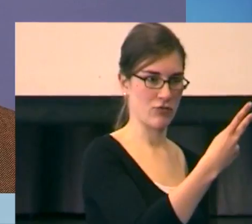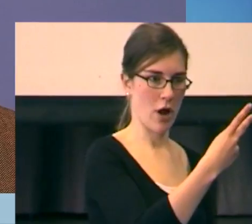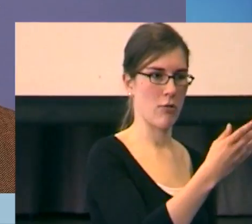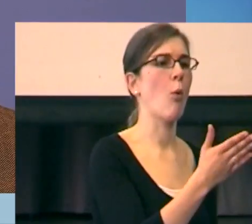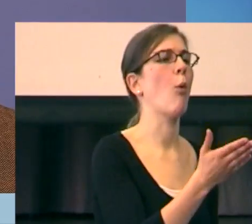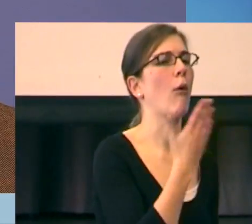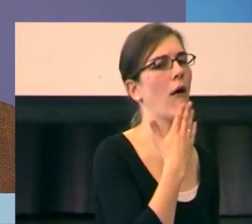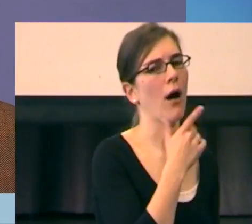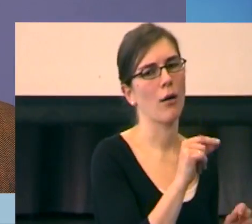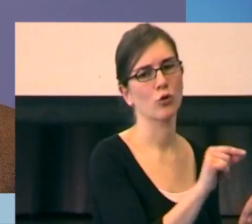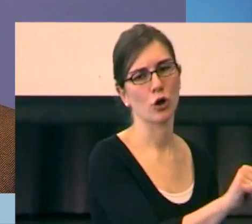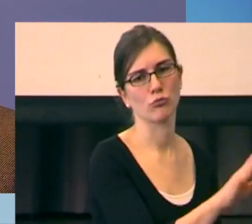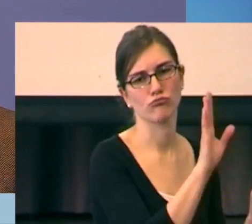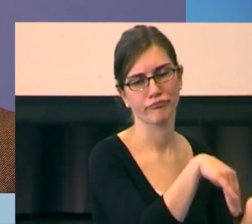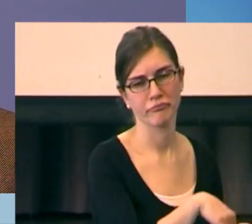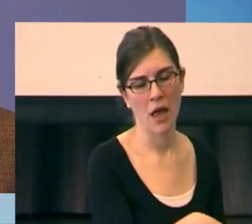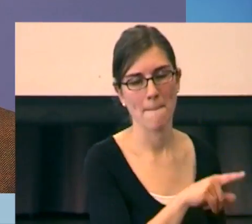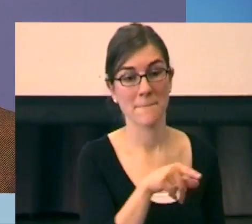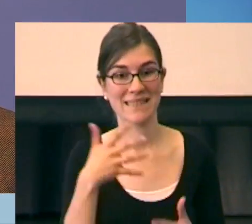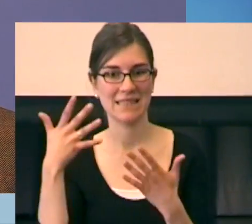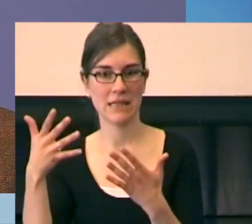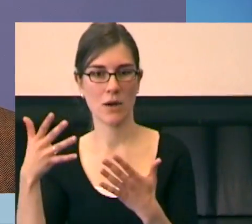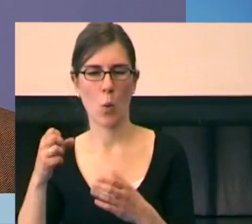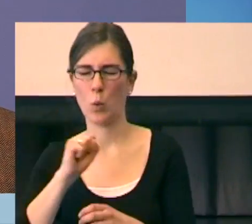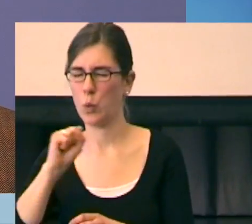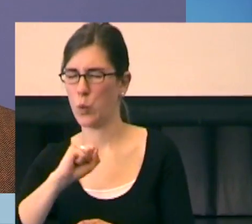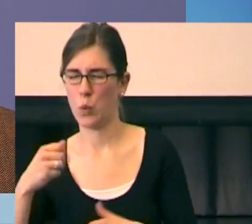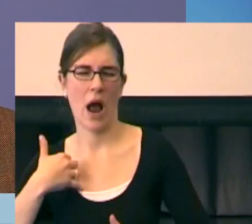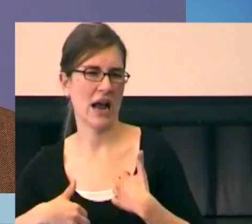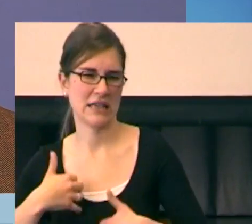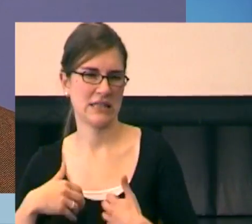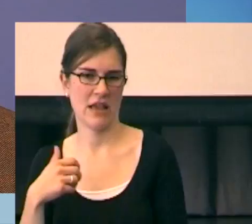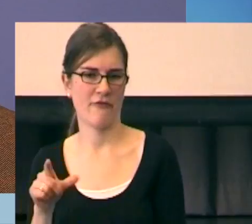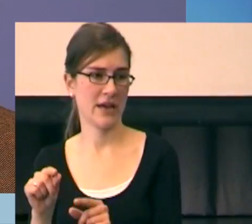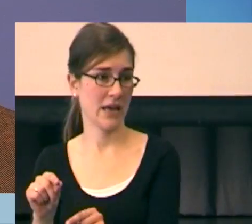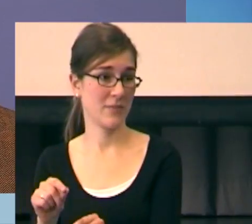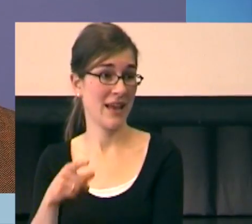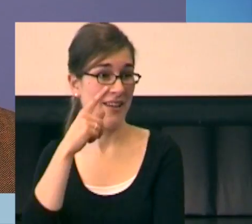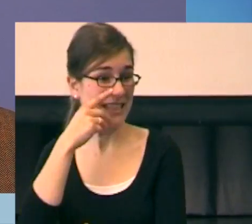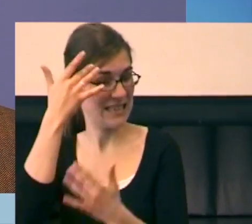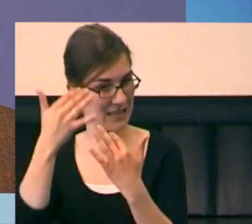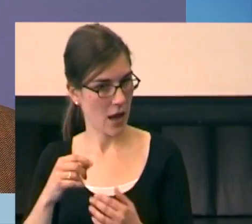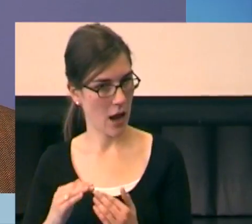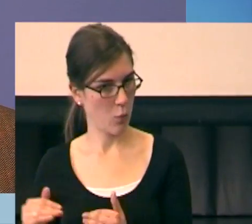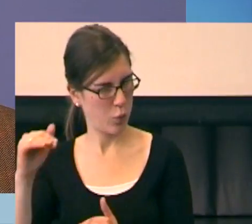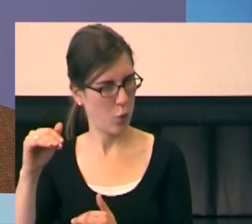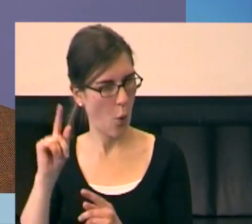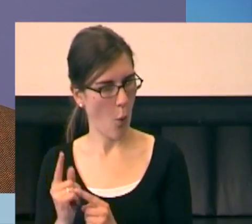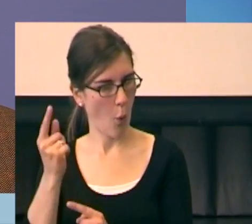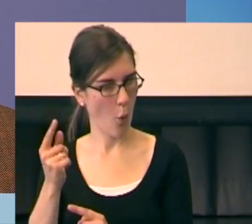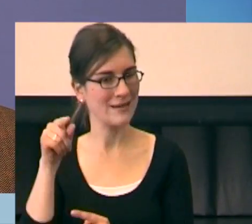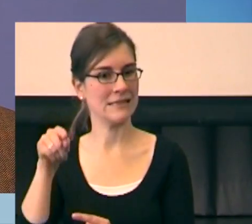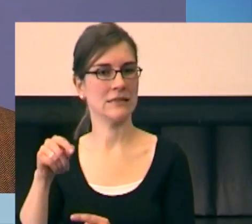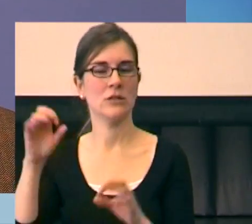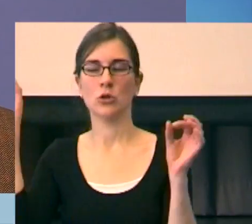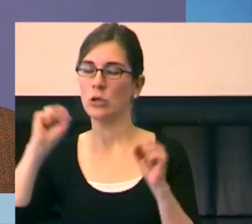sind die harmlosesten, bis zehn, das sind die mit Abstand aggressivsten. Sprich, je höher die Zahl ist, desto aggressiver,